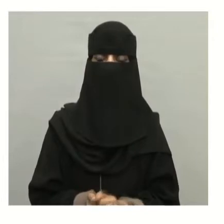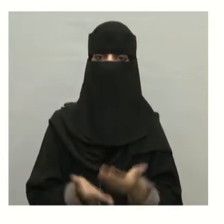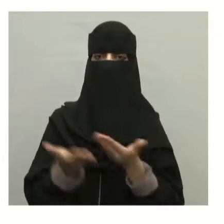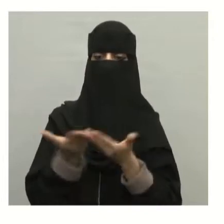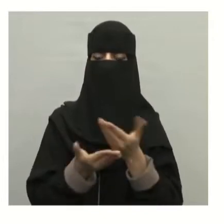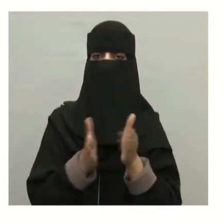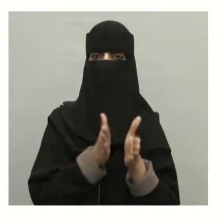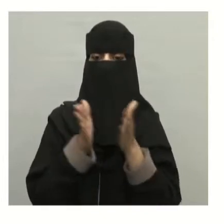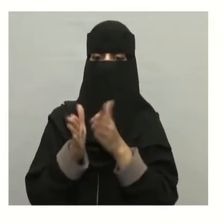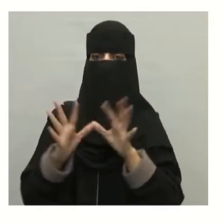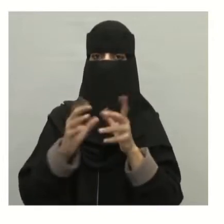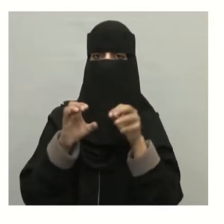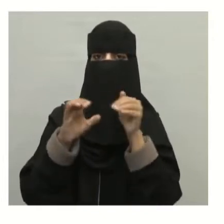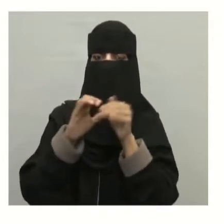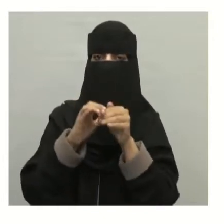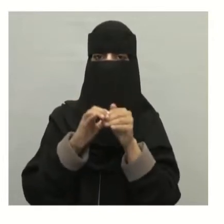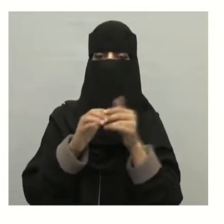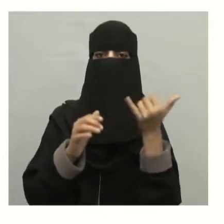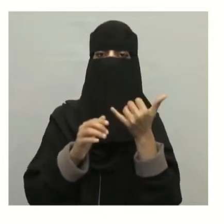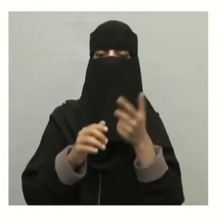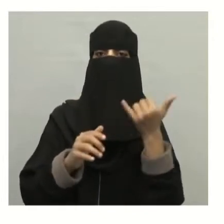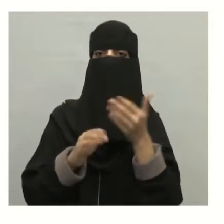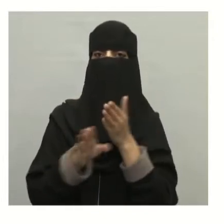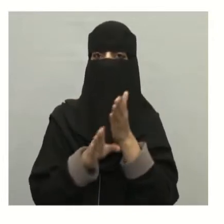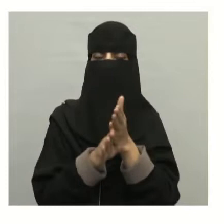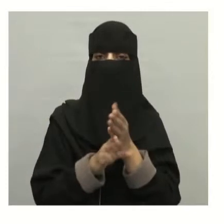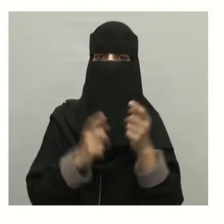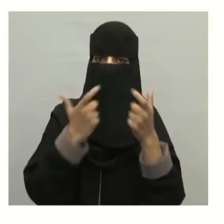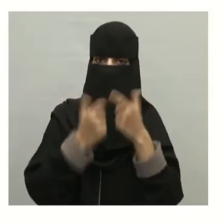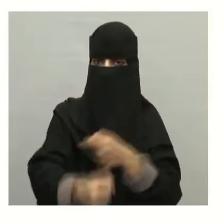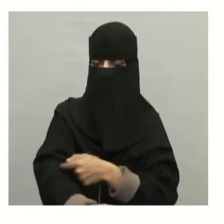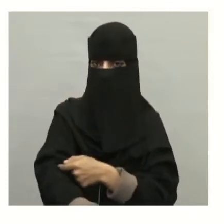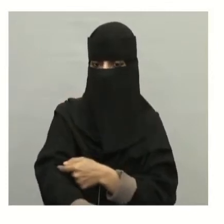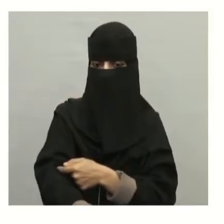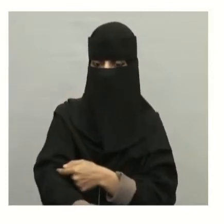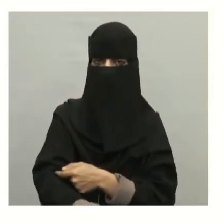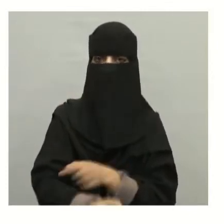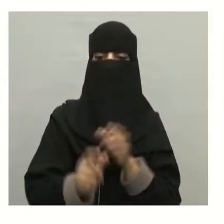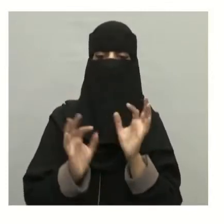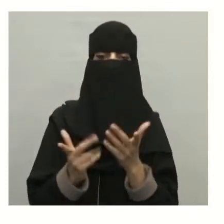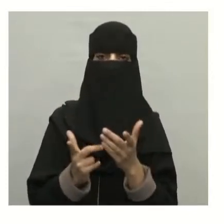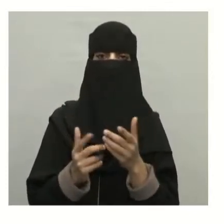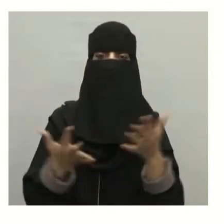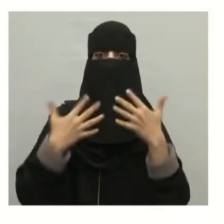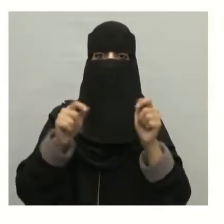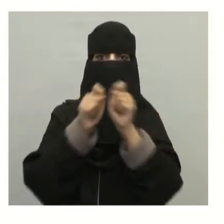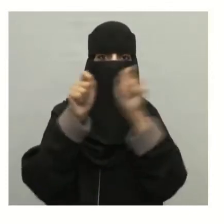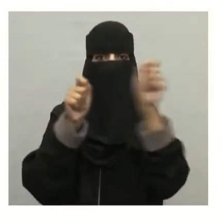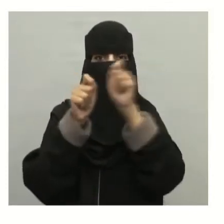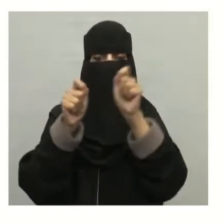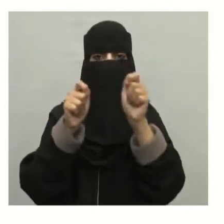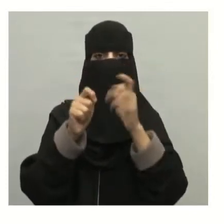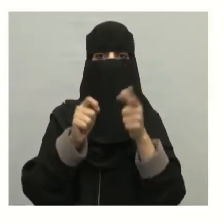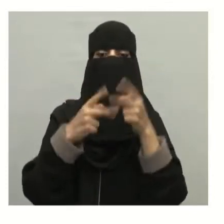تحدثنا عن داخل غرف المنزل، من أهم طرق الوقاية الصحية هي تهوية الغرفة